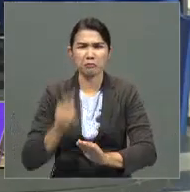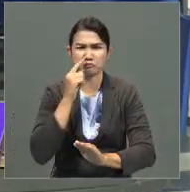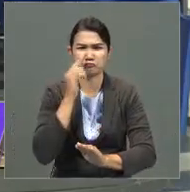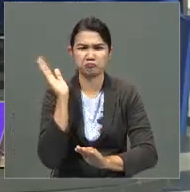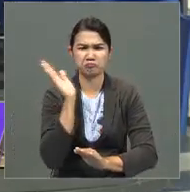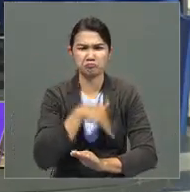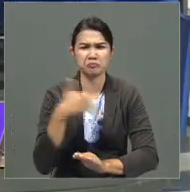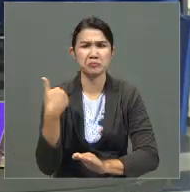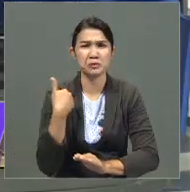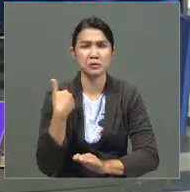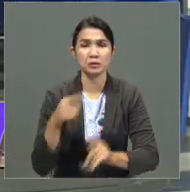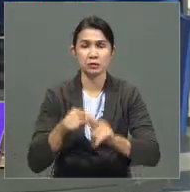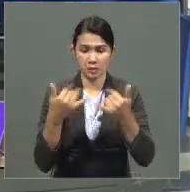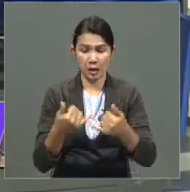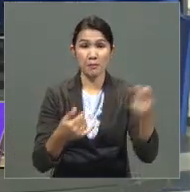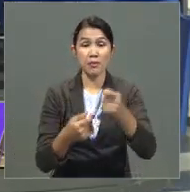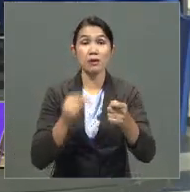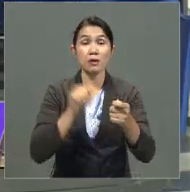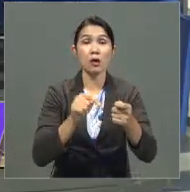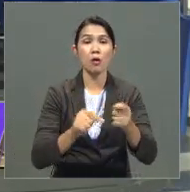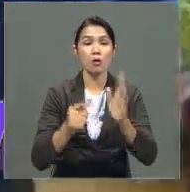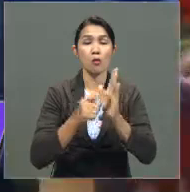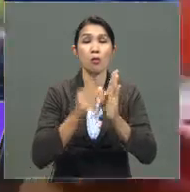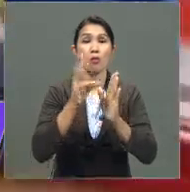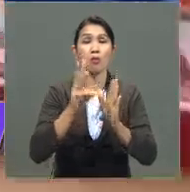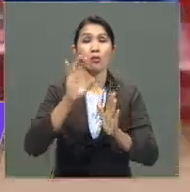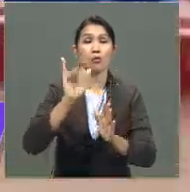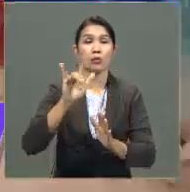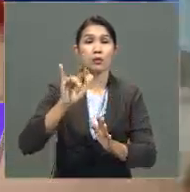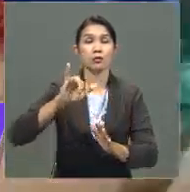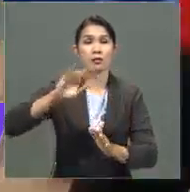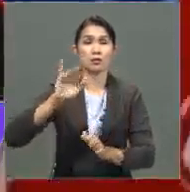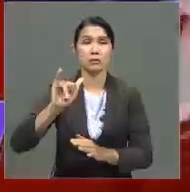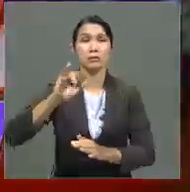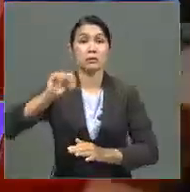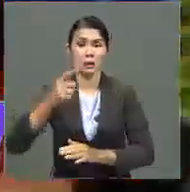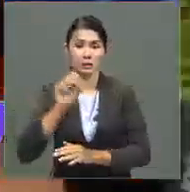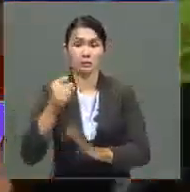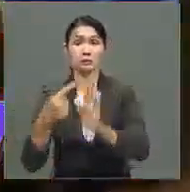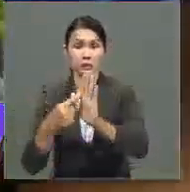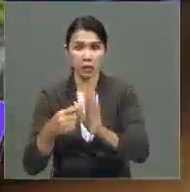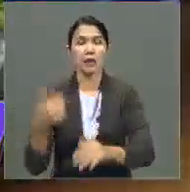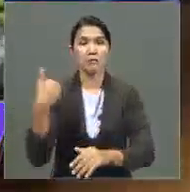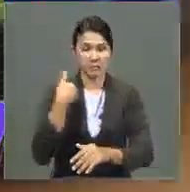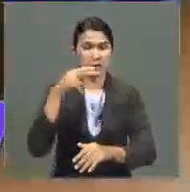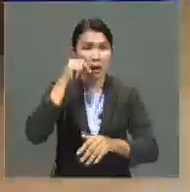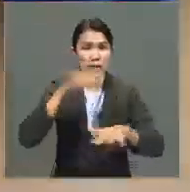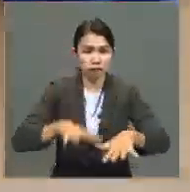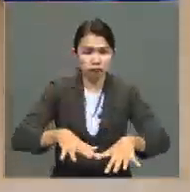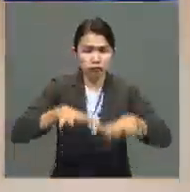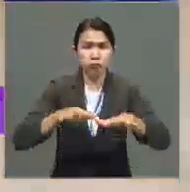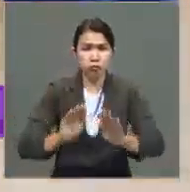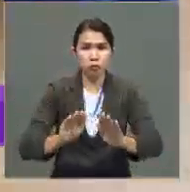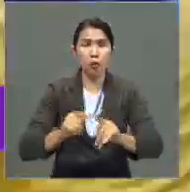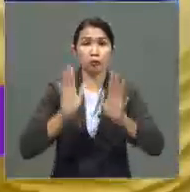วนะฮะพื้นที่อำเภอเวียงสาที่น่านนะครับมีบ้านประชาชนได้รับผลกระทบจากน้ำท่วมอยู่นะครับชาวบ้านบางส่วนเนี่ยยังอยู่ภ